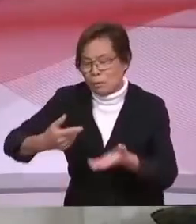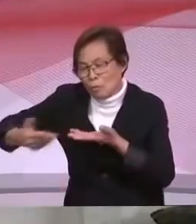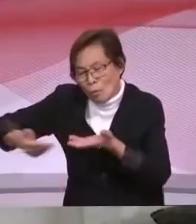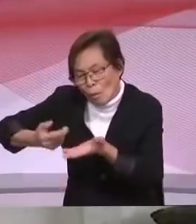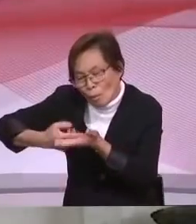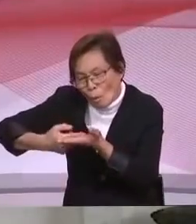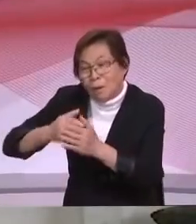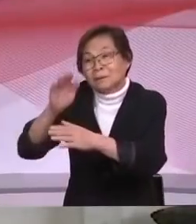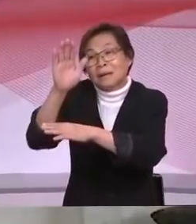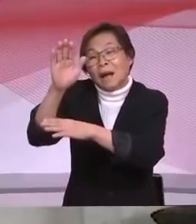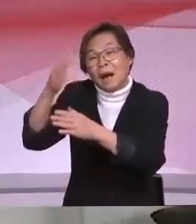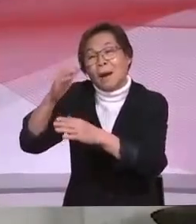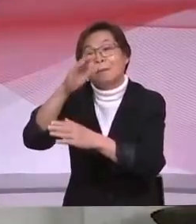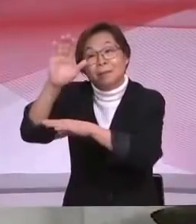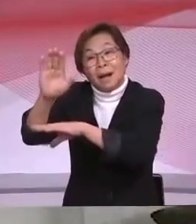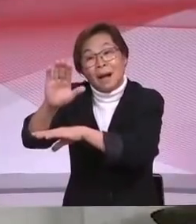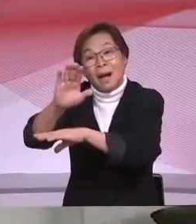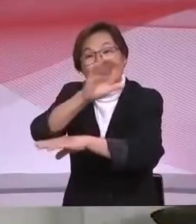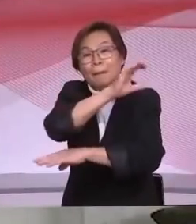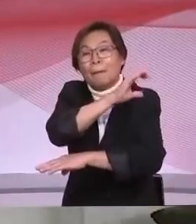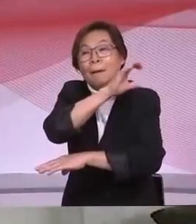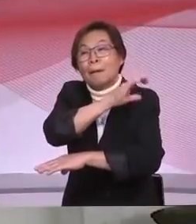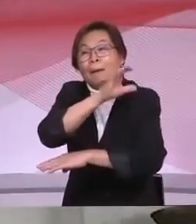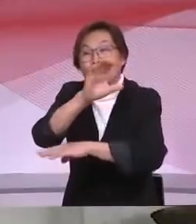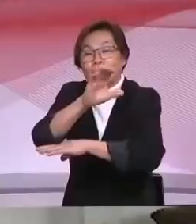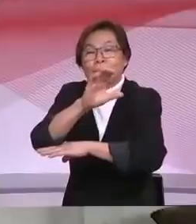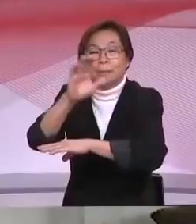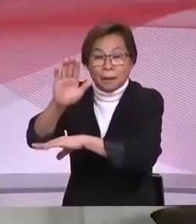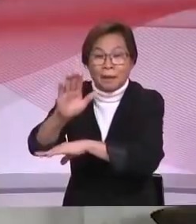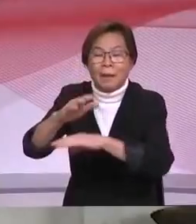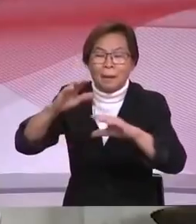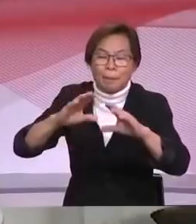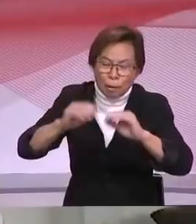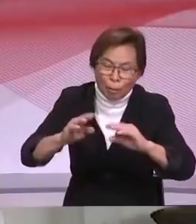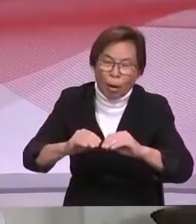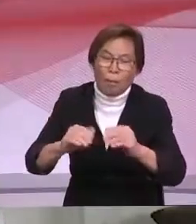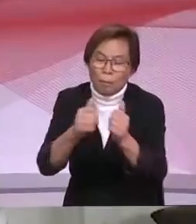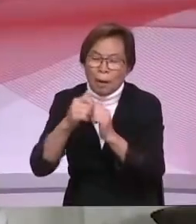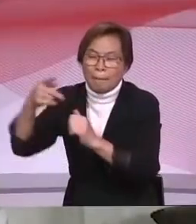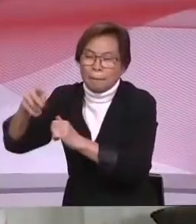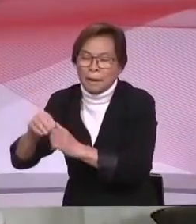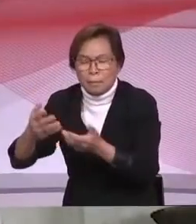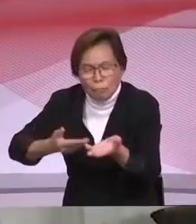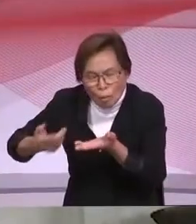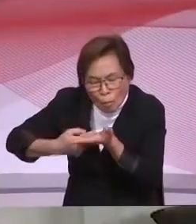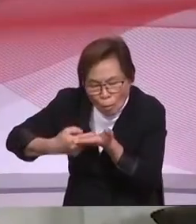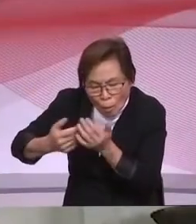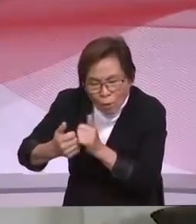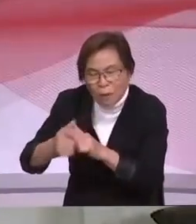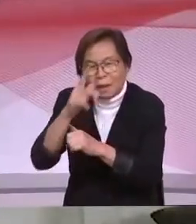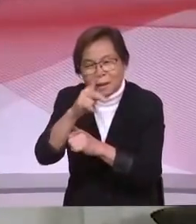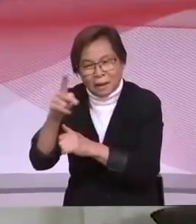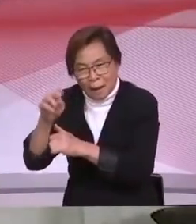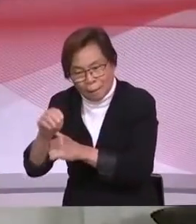tadi, mesyuarat yang dipengerusikan oleh Yang Amat Berhormat Perdana Menteri pun membincangkan. Kita mendengar laporan daripada Kementerian